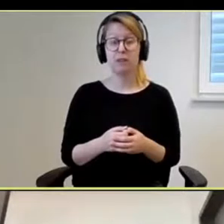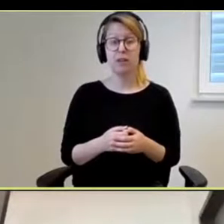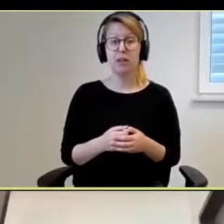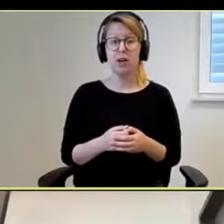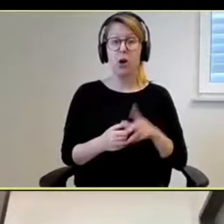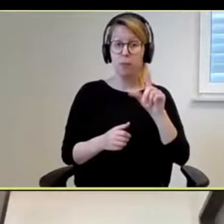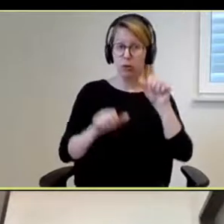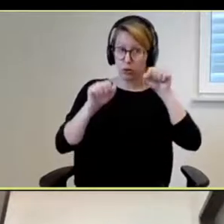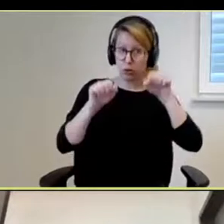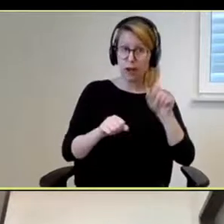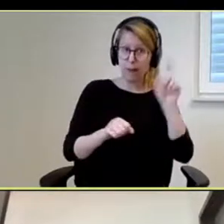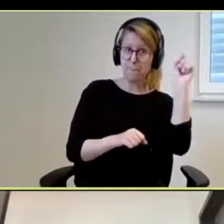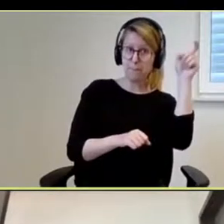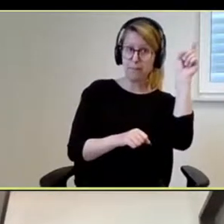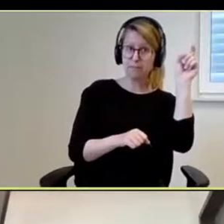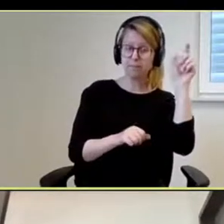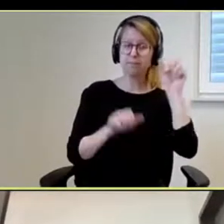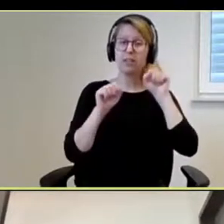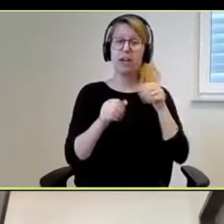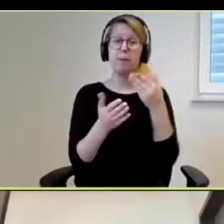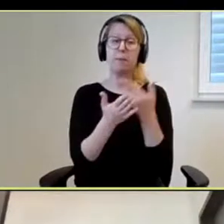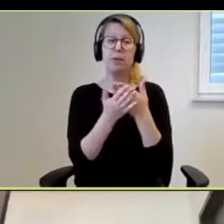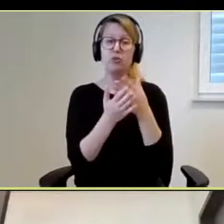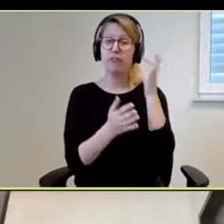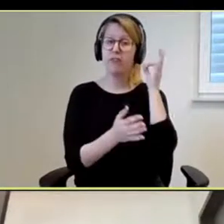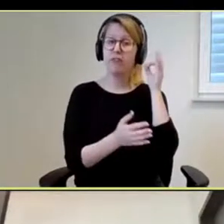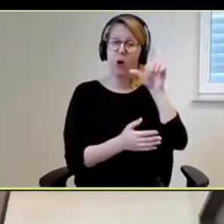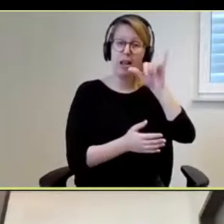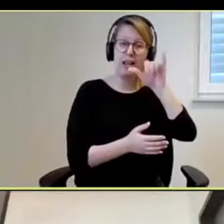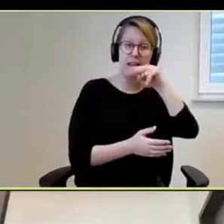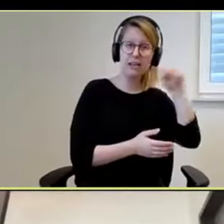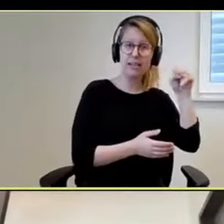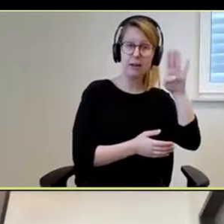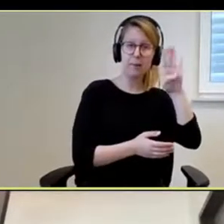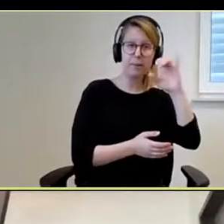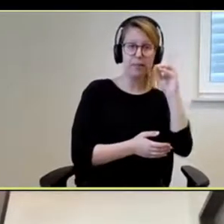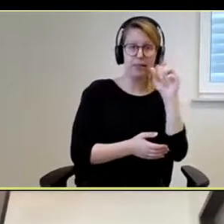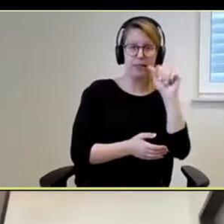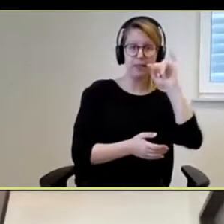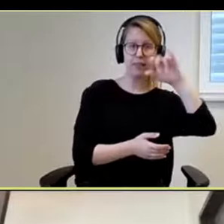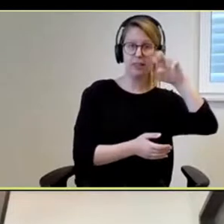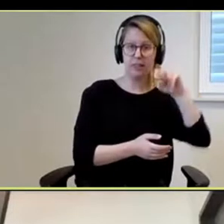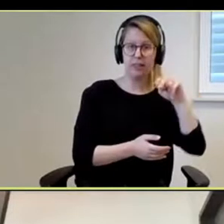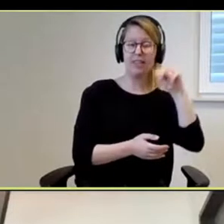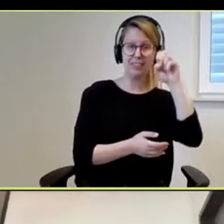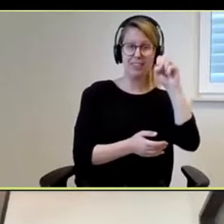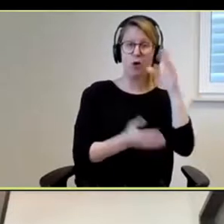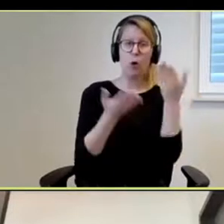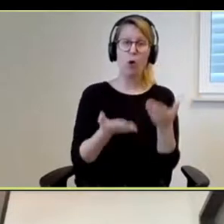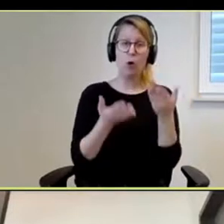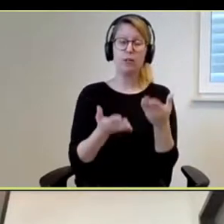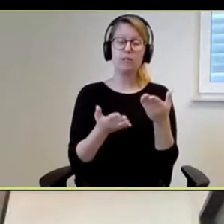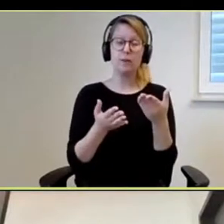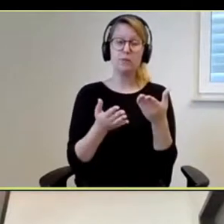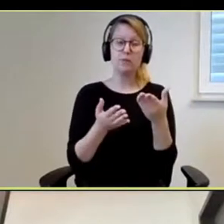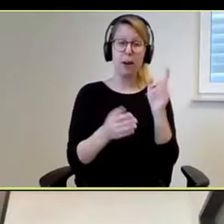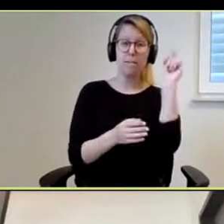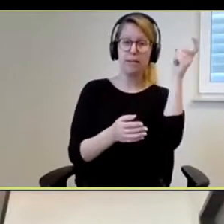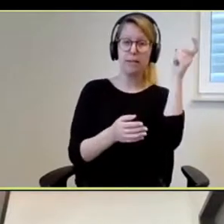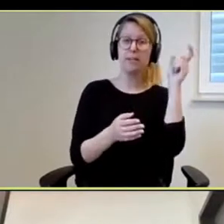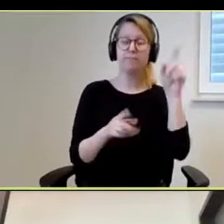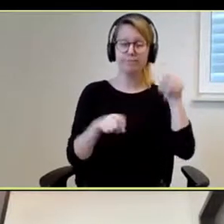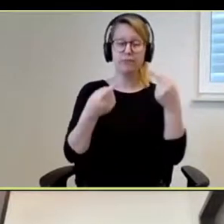Biden, qui est notre interprète vers la langue des signes allemande. Je vais continuer en luxembourgeois.